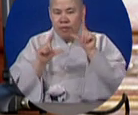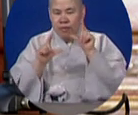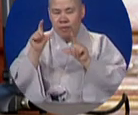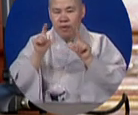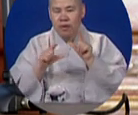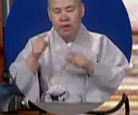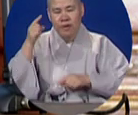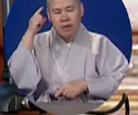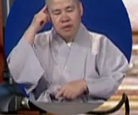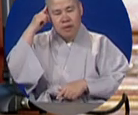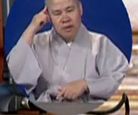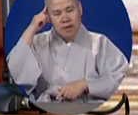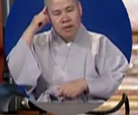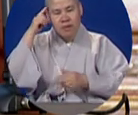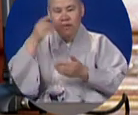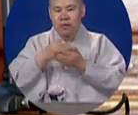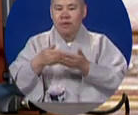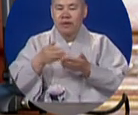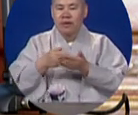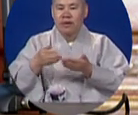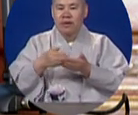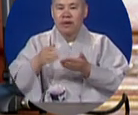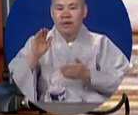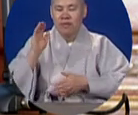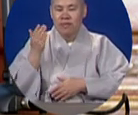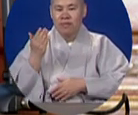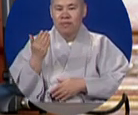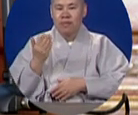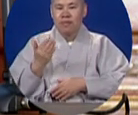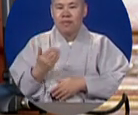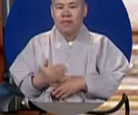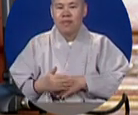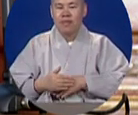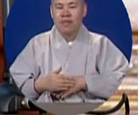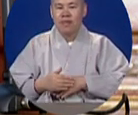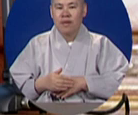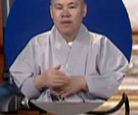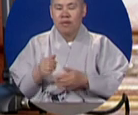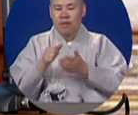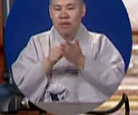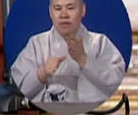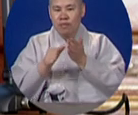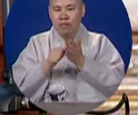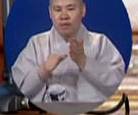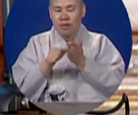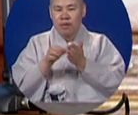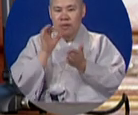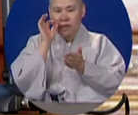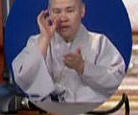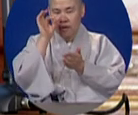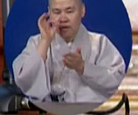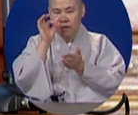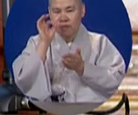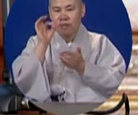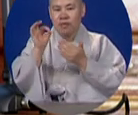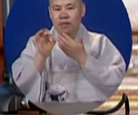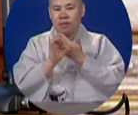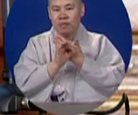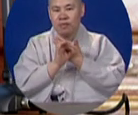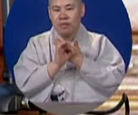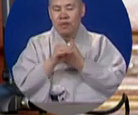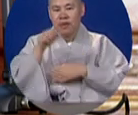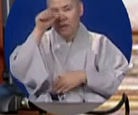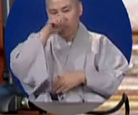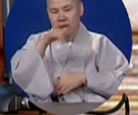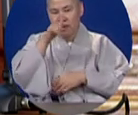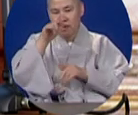그려내는 거예요 이게 상자의 뜻입니다 그러니까 이런 물건을 또 보면 그냥 있는